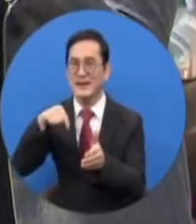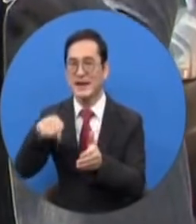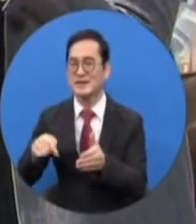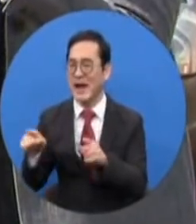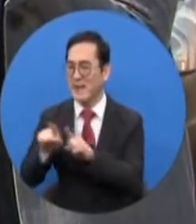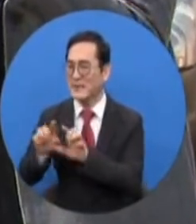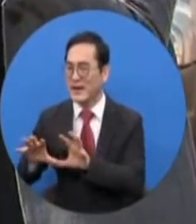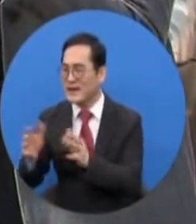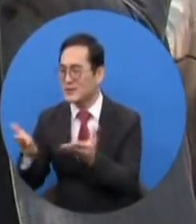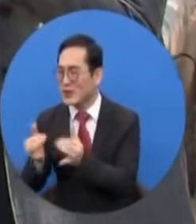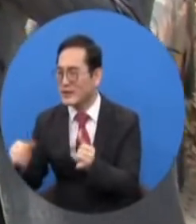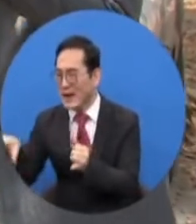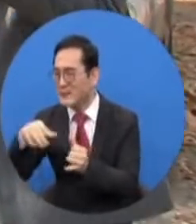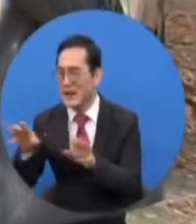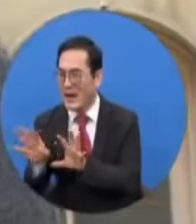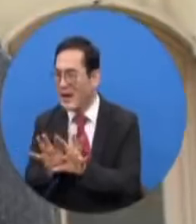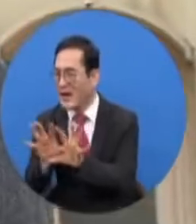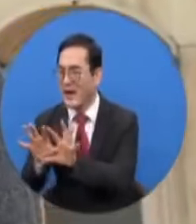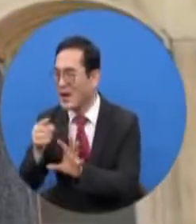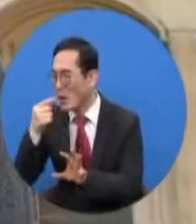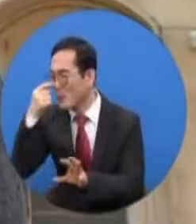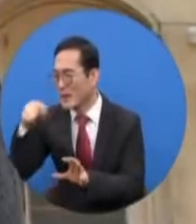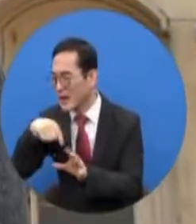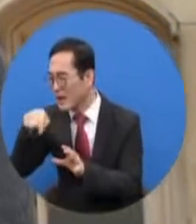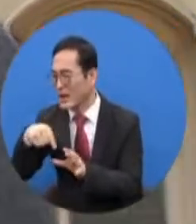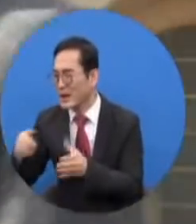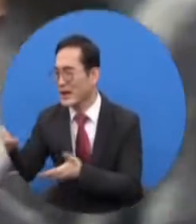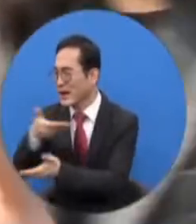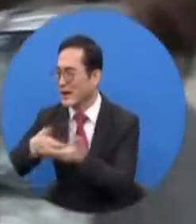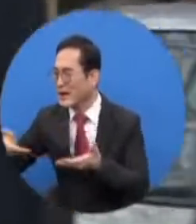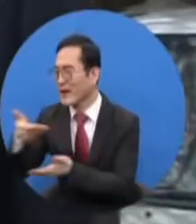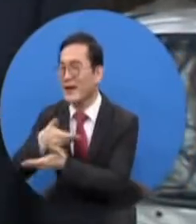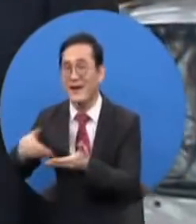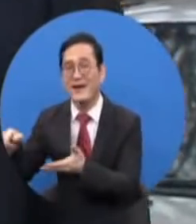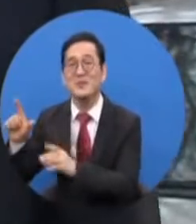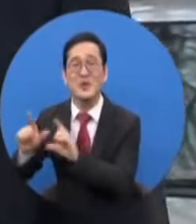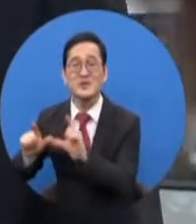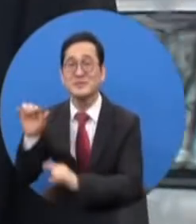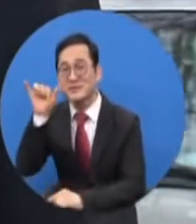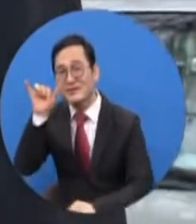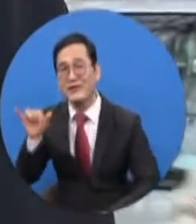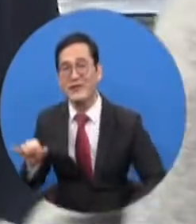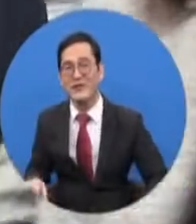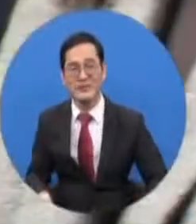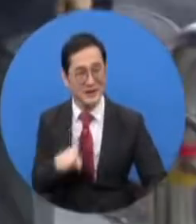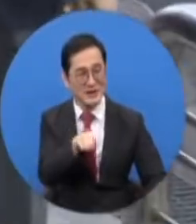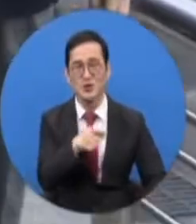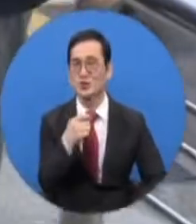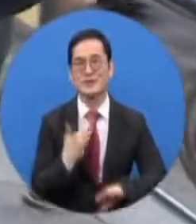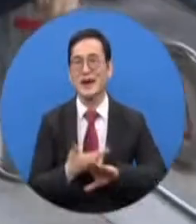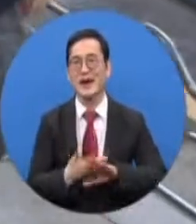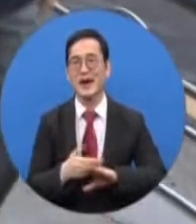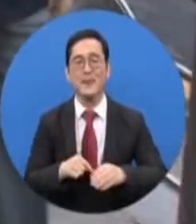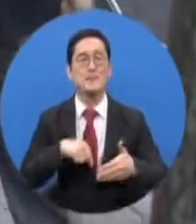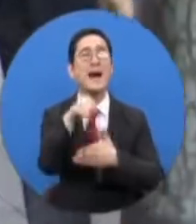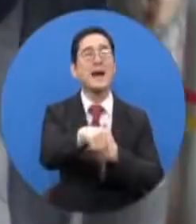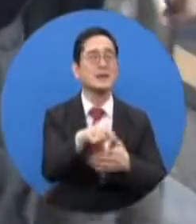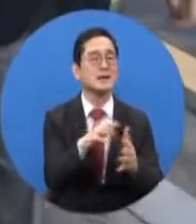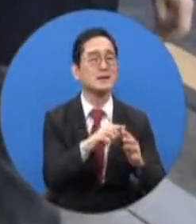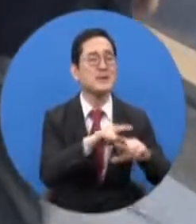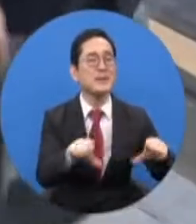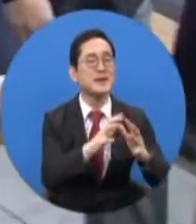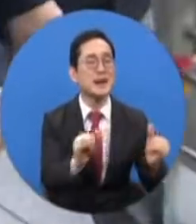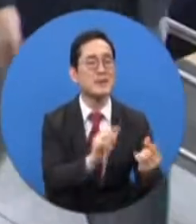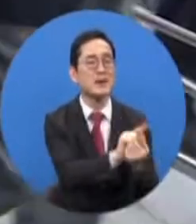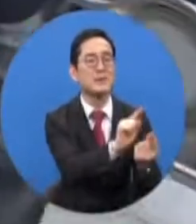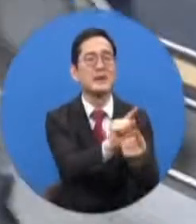거죠. 그렇군요. 근데 꼭 이렇게 아마 이제 탈 청와대를 한다면 예. 바로 저런 모습으로 이제 수시로 시민들에게 보이겠다라는 얘기겠죠. 꼭 근데